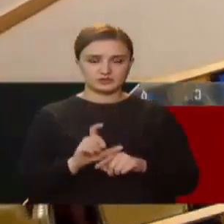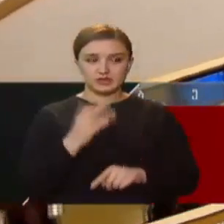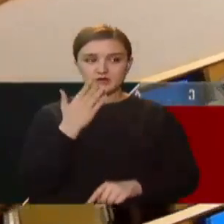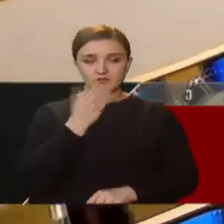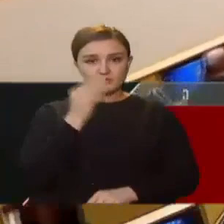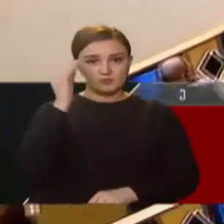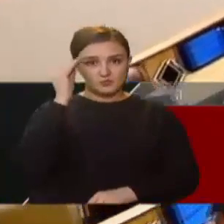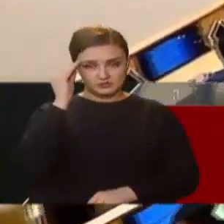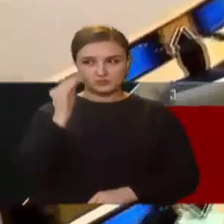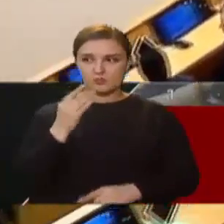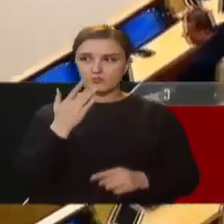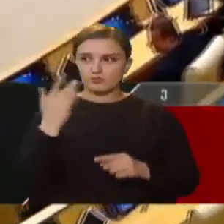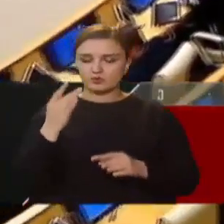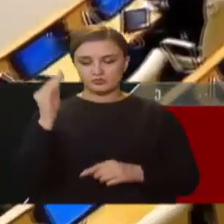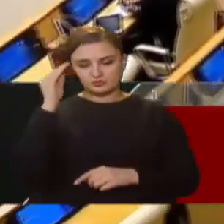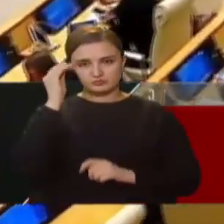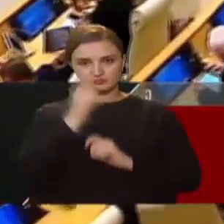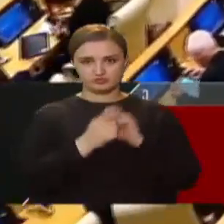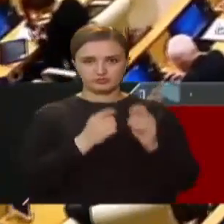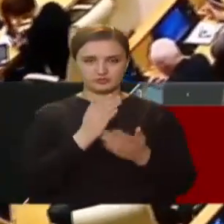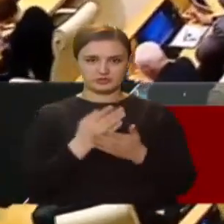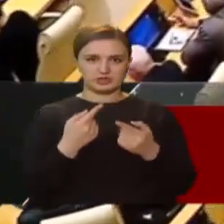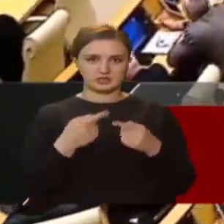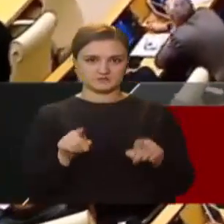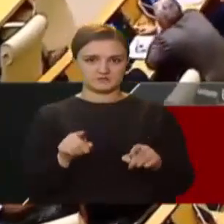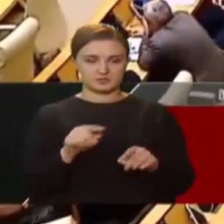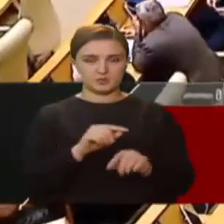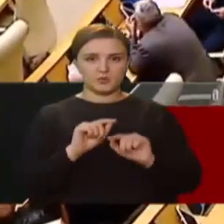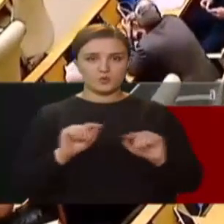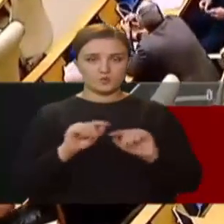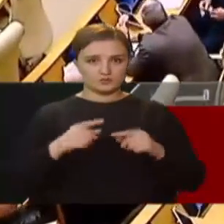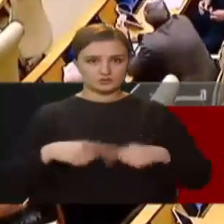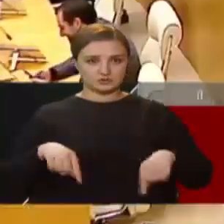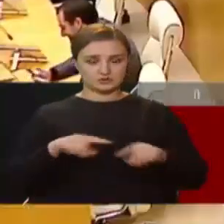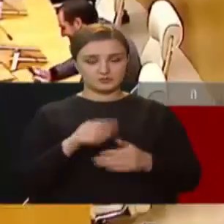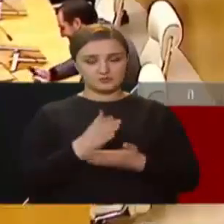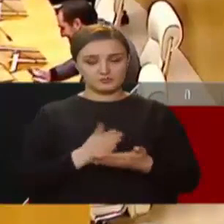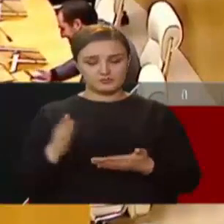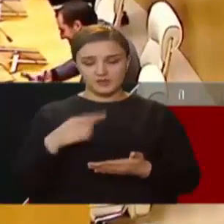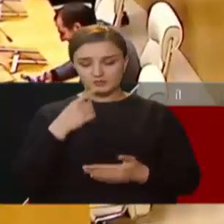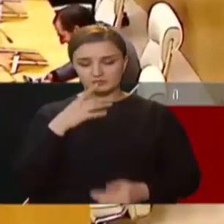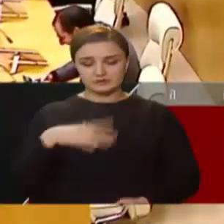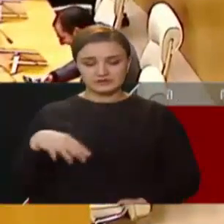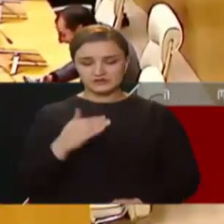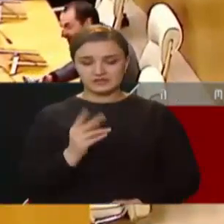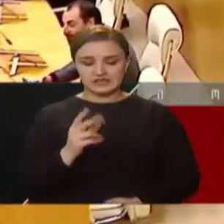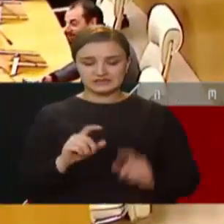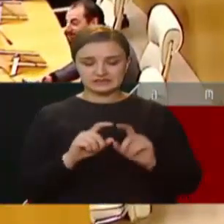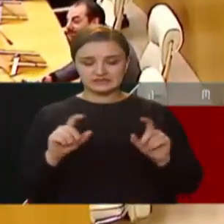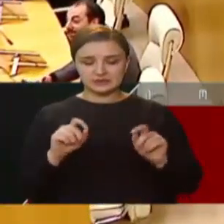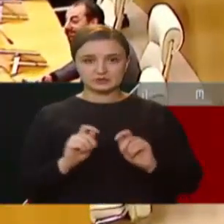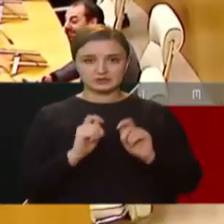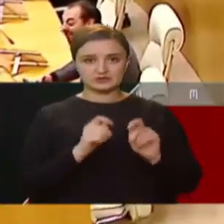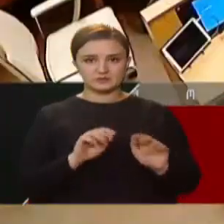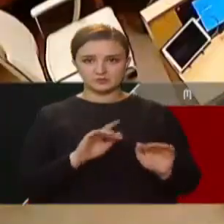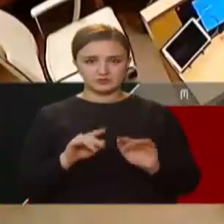ფონზე განსხვავებულია პოლიტიკური შეფასებები საქართველოსშიც, მათ შორის ოპოზიციაში. Ნაწილი თვლის, რომ ქვეყნისთვის კანდიდატის სტატუსის მინიჭების